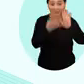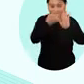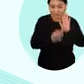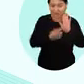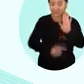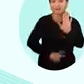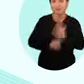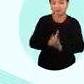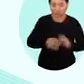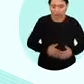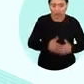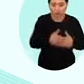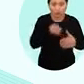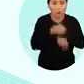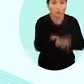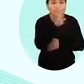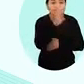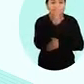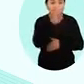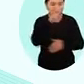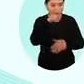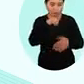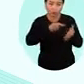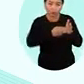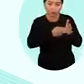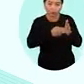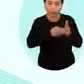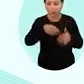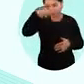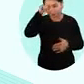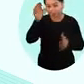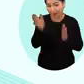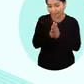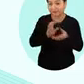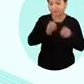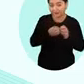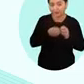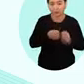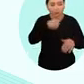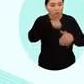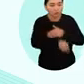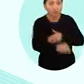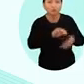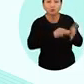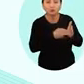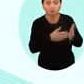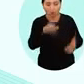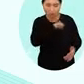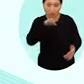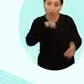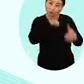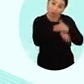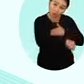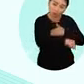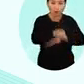7 хоногоос эхлэн төрөлтийн төлөвлөгөөгөө жирэмсэн хяналтын эмчтэйгээ хамтран гаргаарай. Төрөлтийн төлөвлөгөө гэдэгт